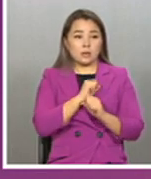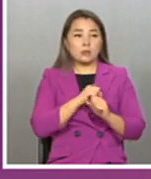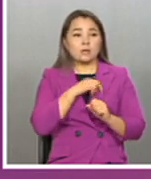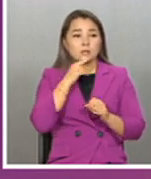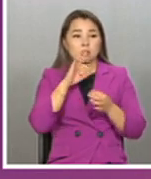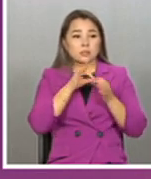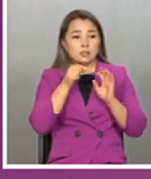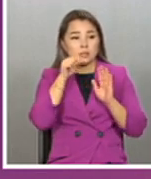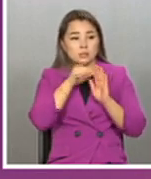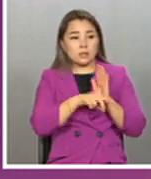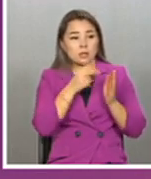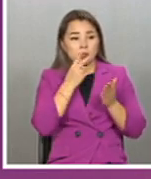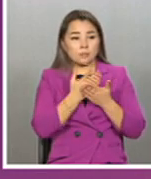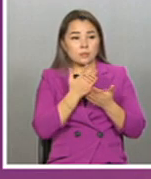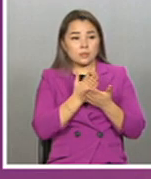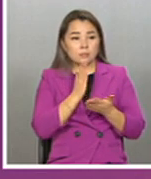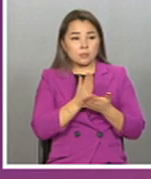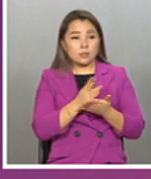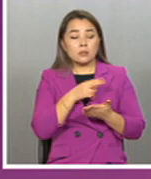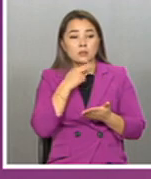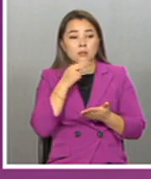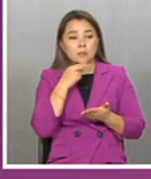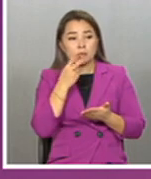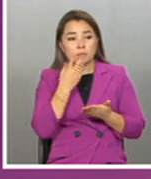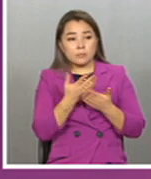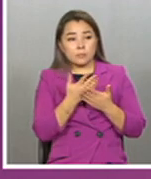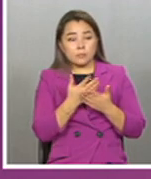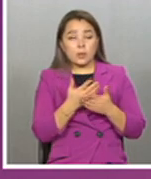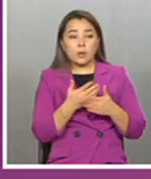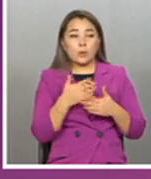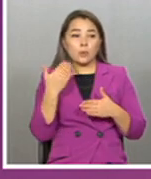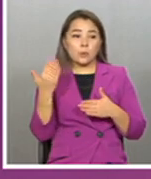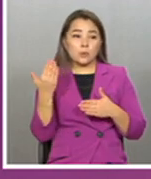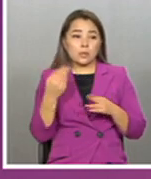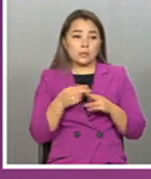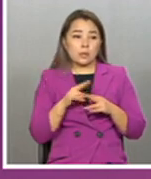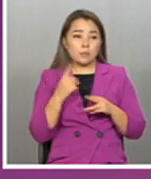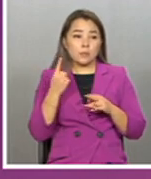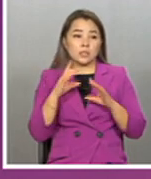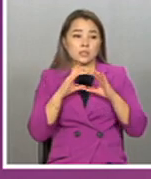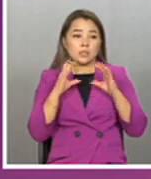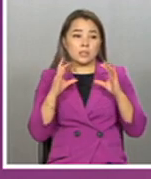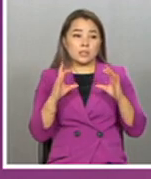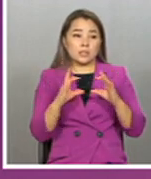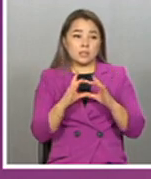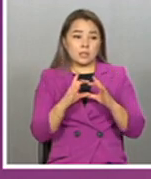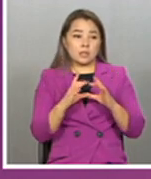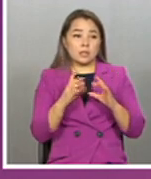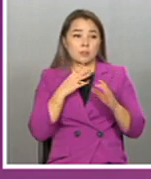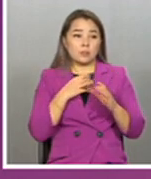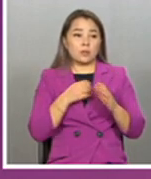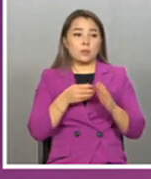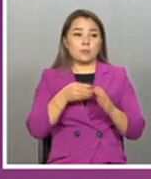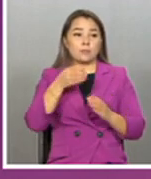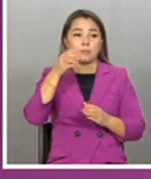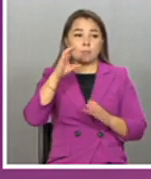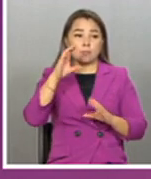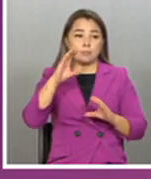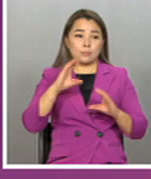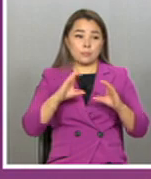қарастырайық. Анимацияда көріп отырғандарыңыздай, оң жақтағы бірінші цилиндрдің поршынды төменге қарай қозғалысы